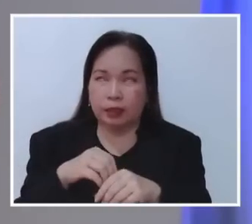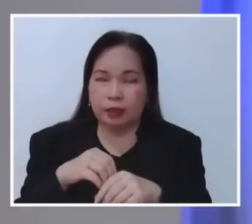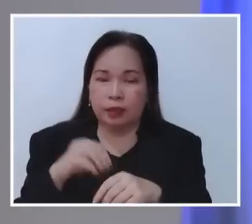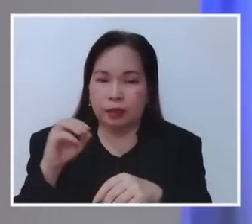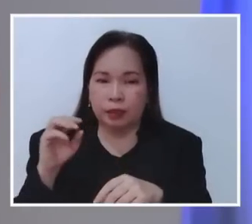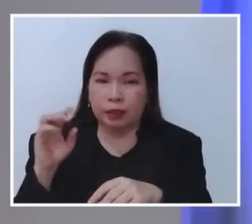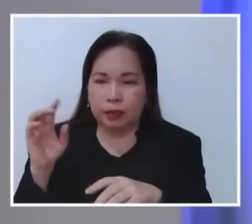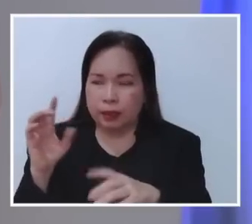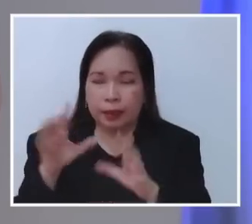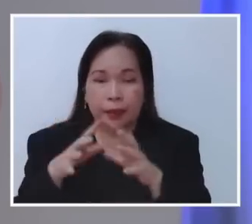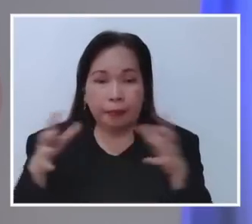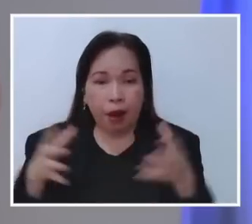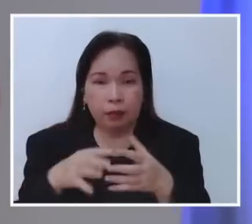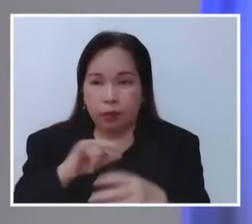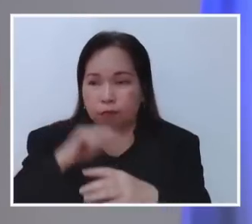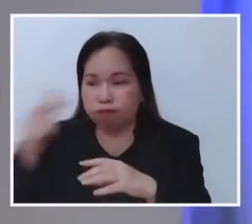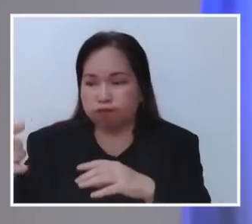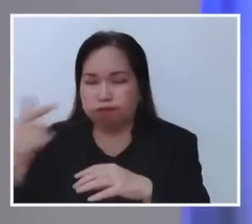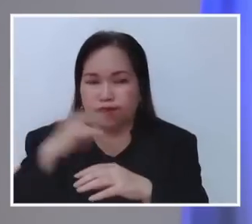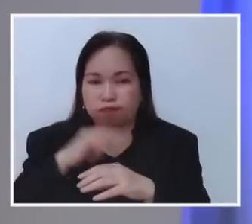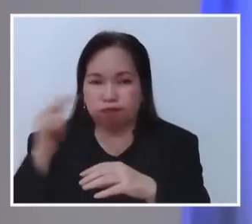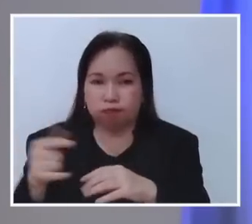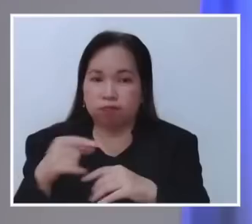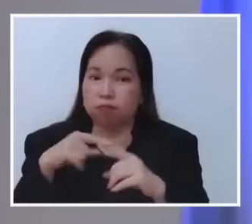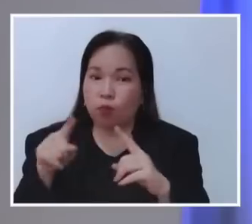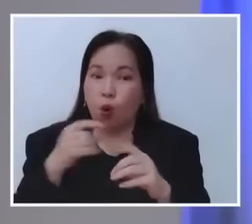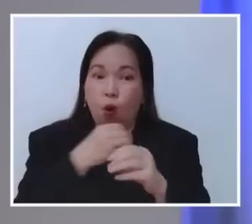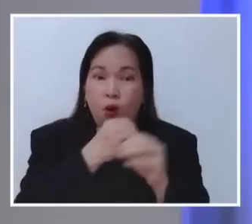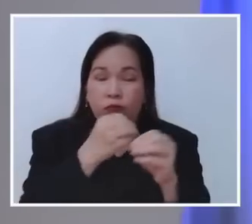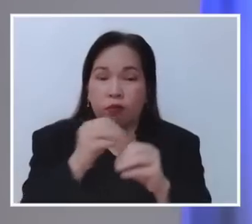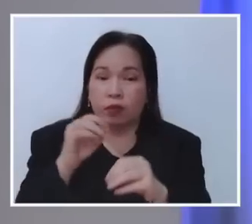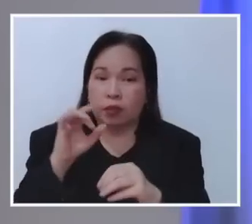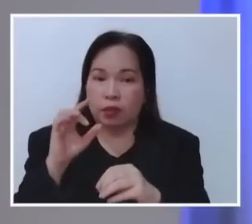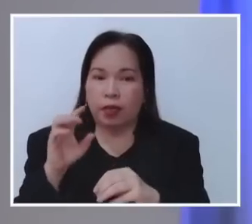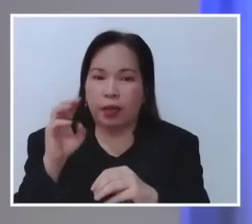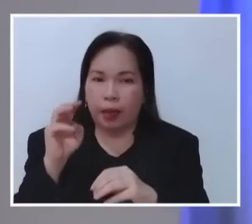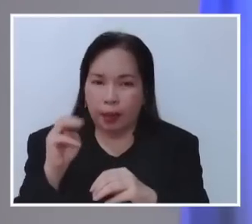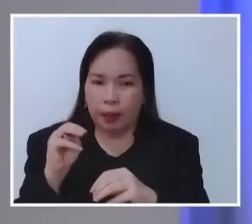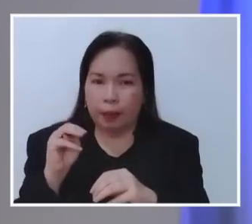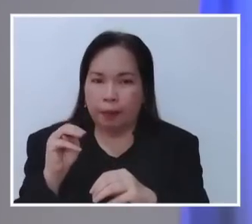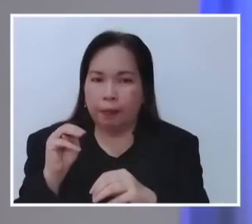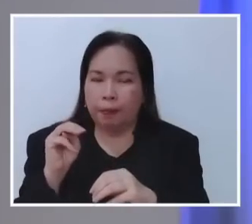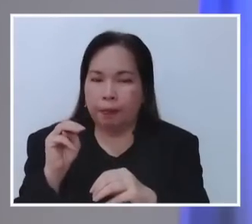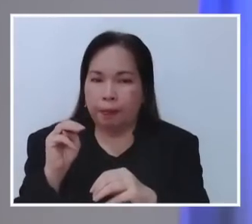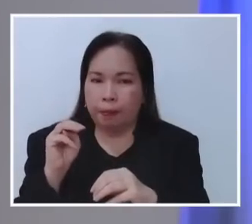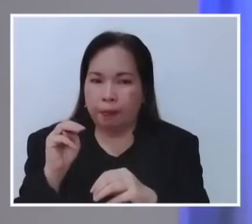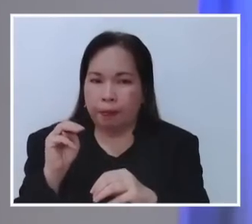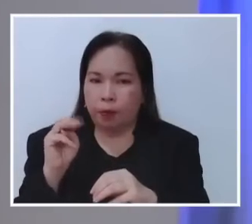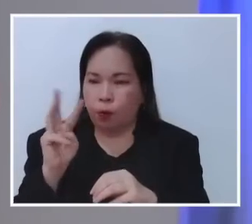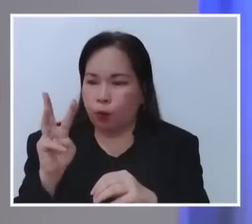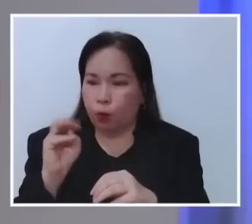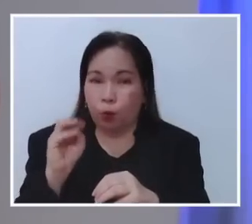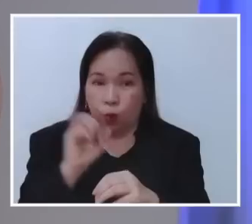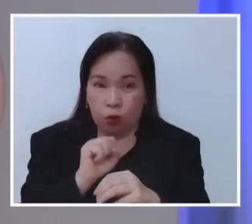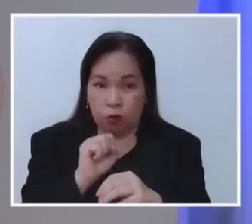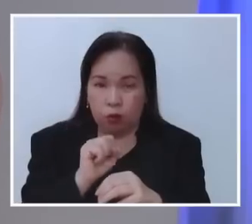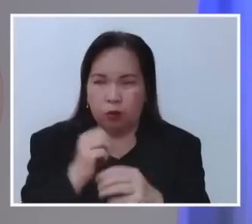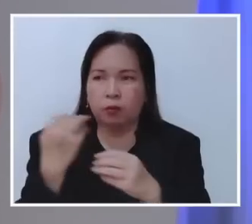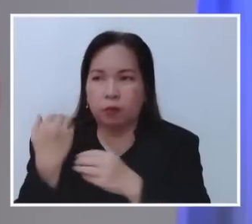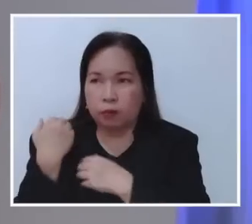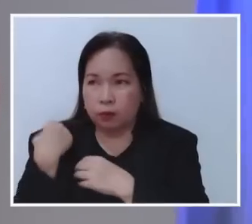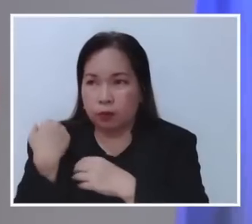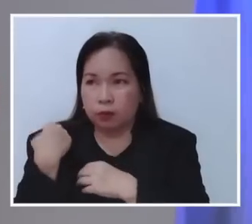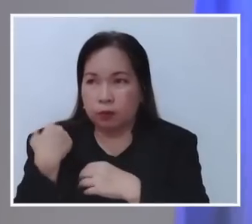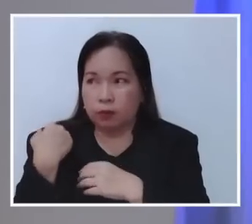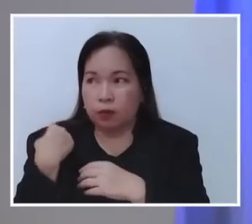ibig sabihin, ang Migrant Workers Offices o MW o MWOS ang mangunguna ngayon sa